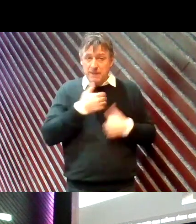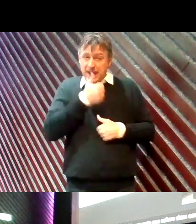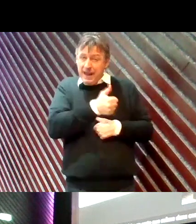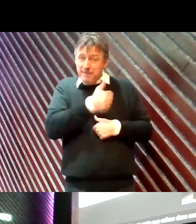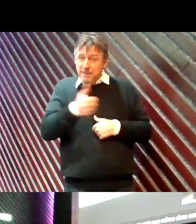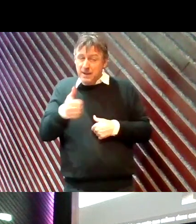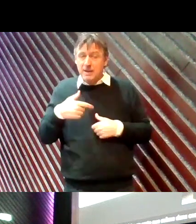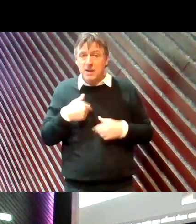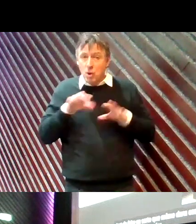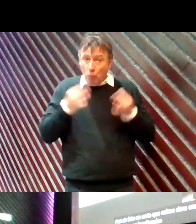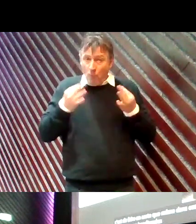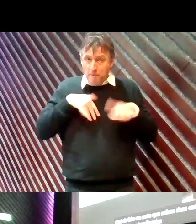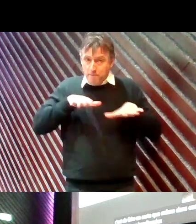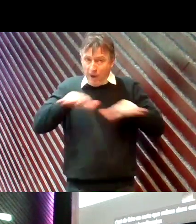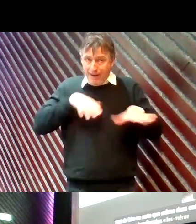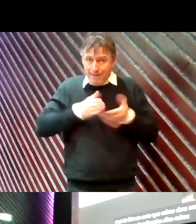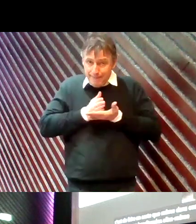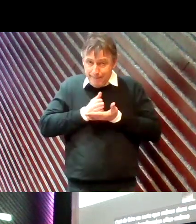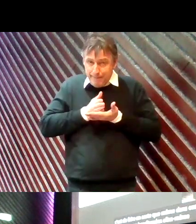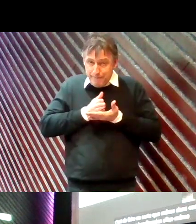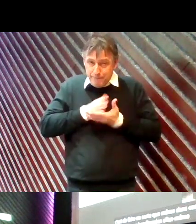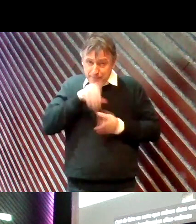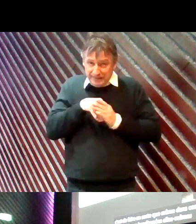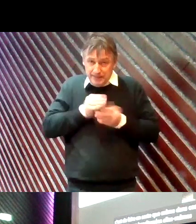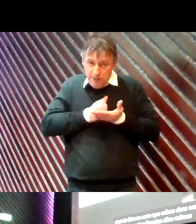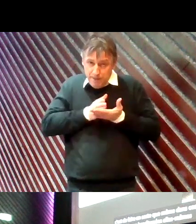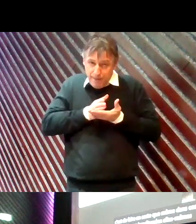il a bien tous les moyens de participer.